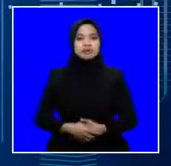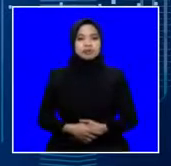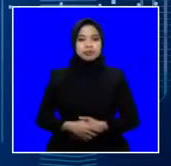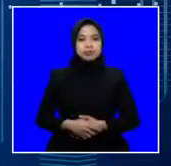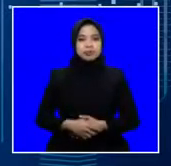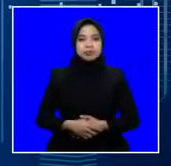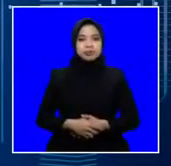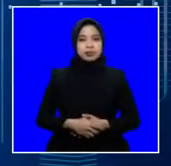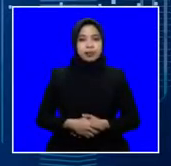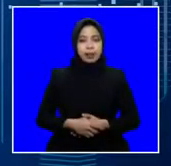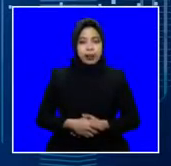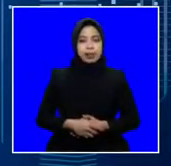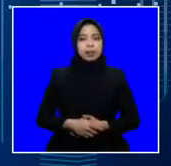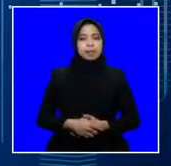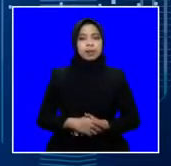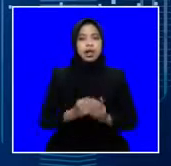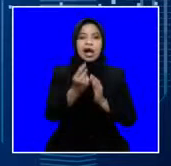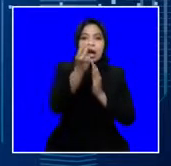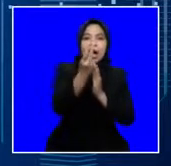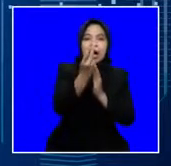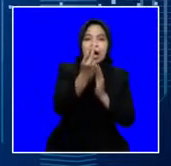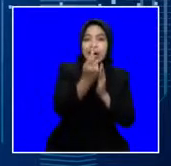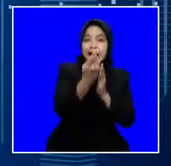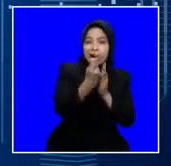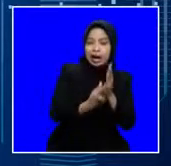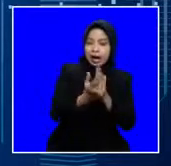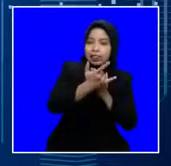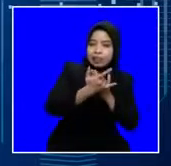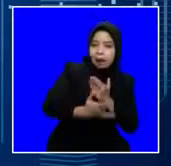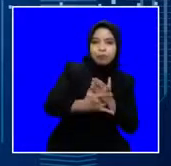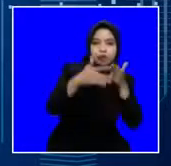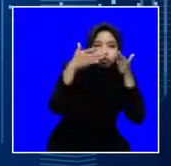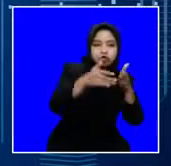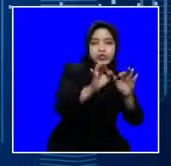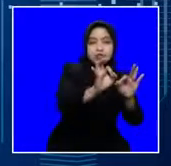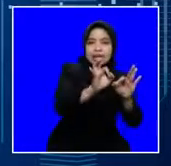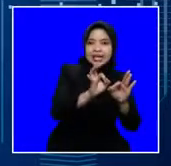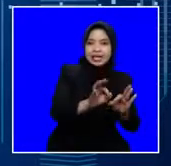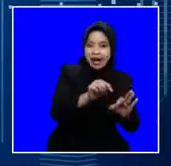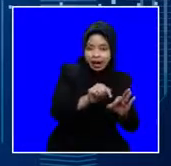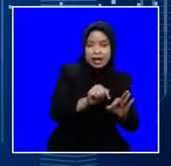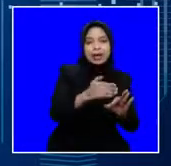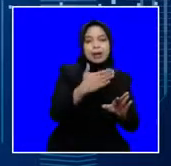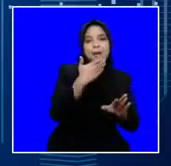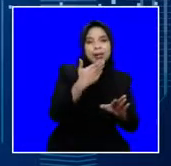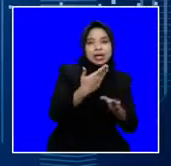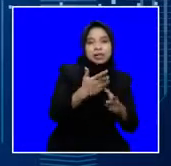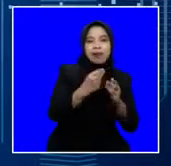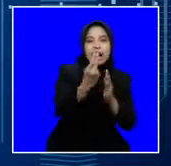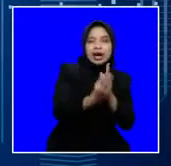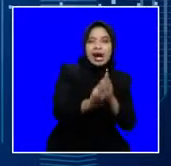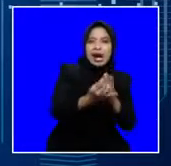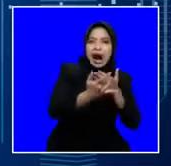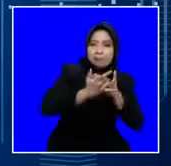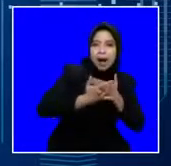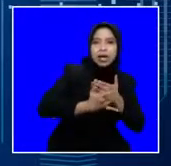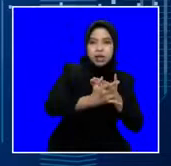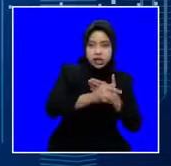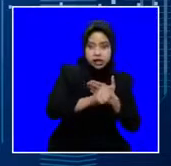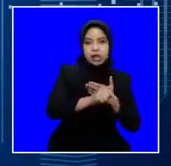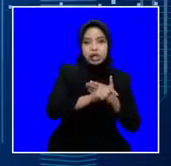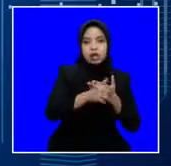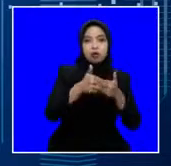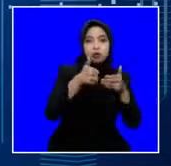Pembentukan dana abadi dalam bentuk dana abadi pendidikan yang kemudian dikenal sebagai dana abadi untuk